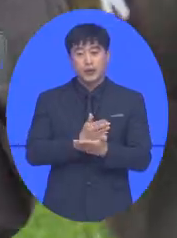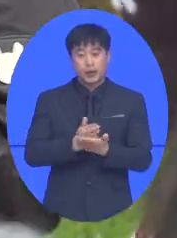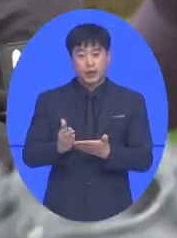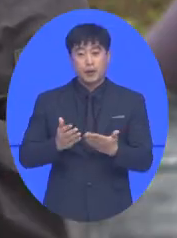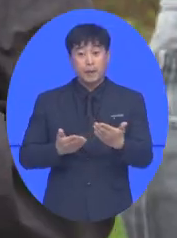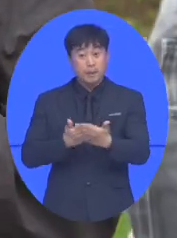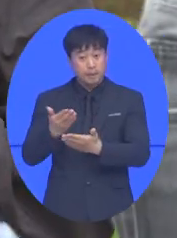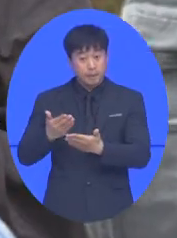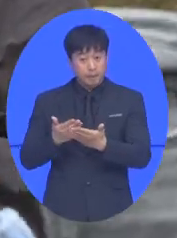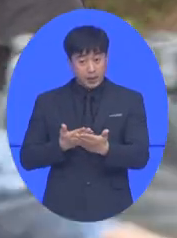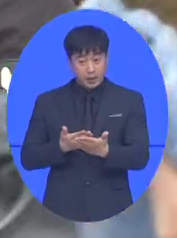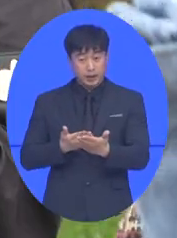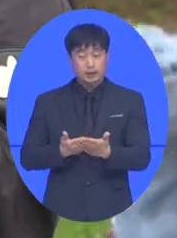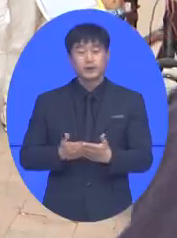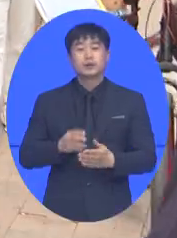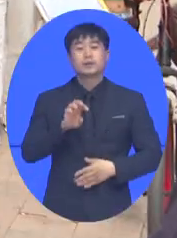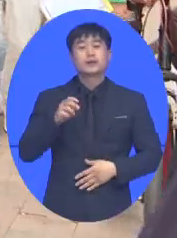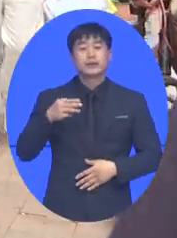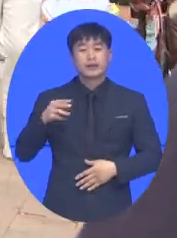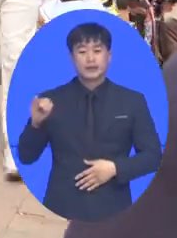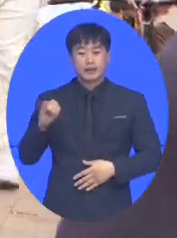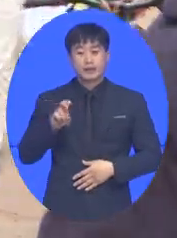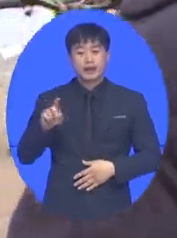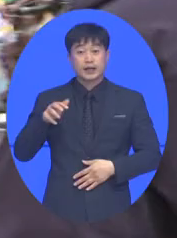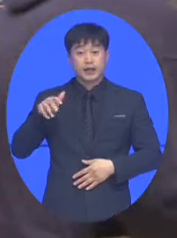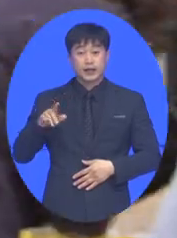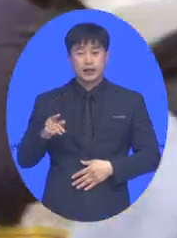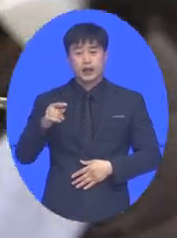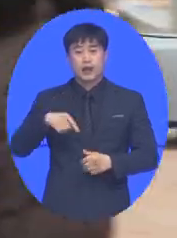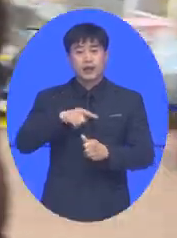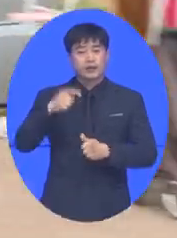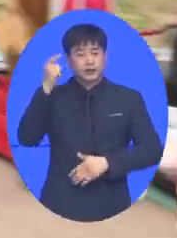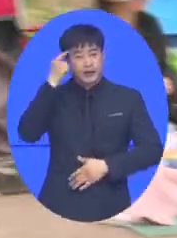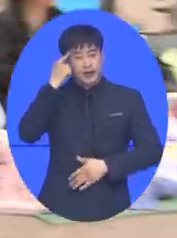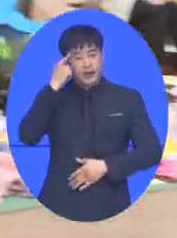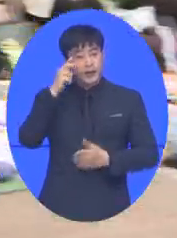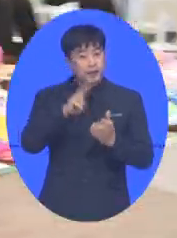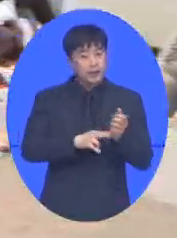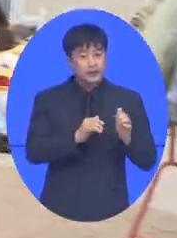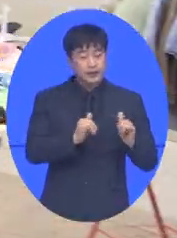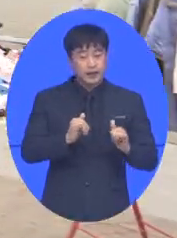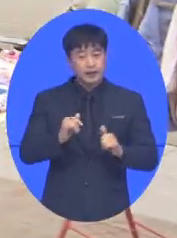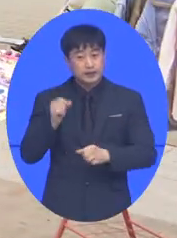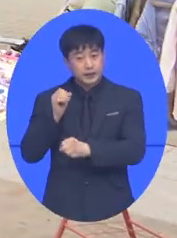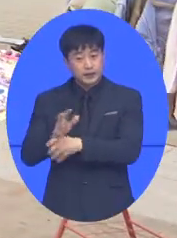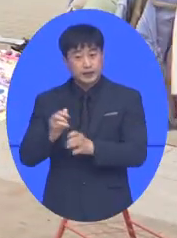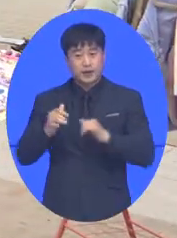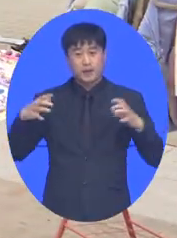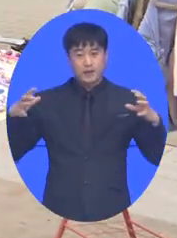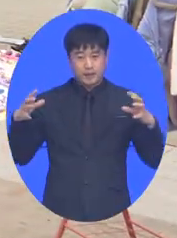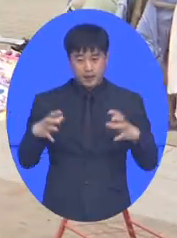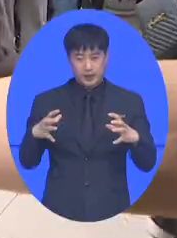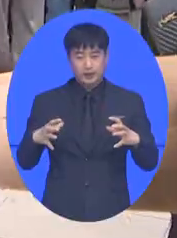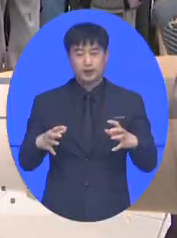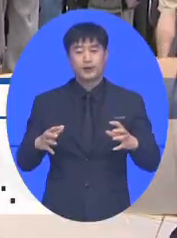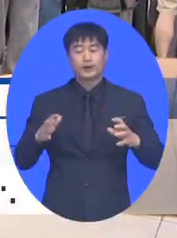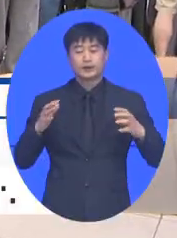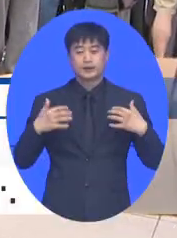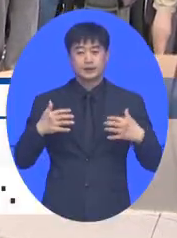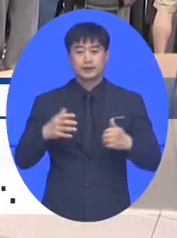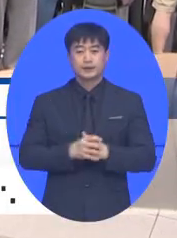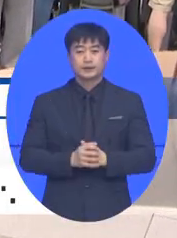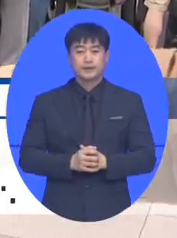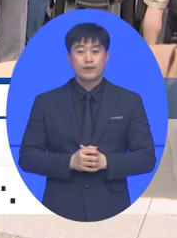플리마켓은 환경을 생각하는 똑똑한 판매자와 소비자들이 만나 그야말로 북적북적 합니다